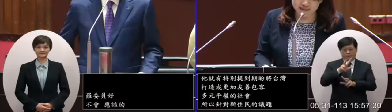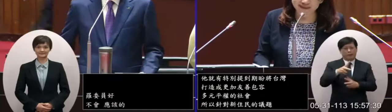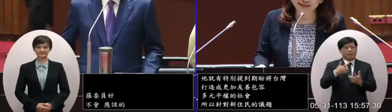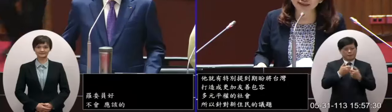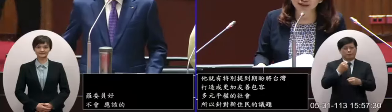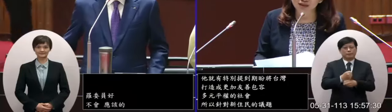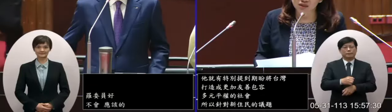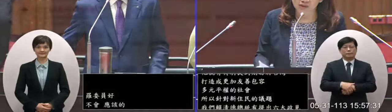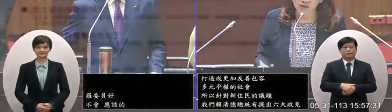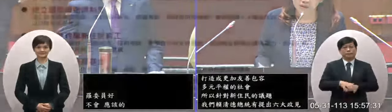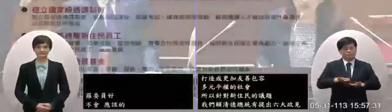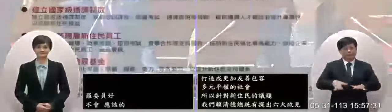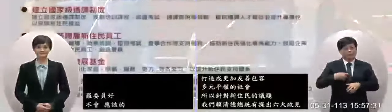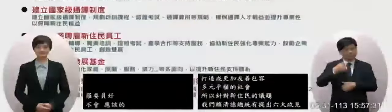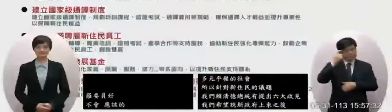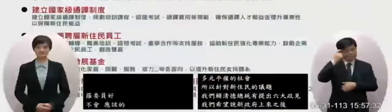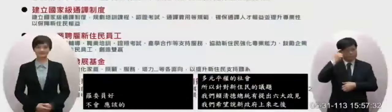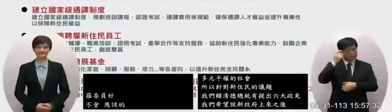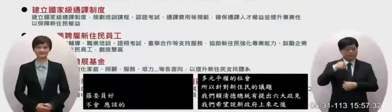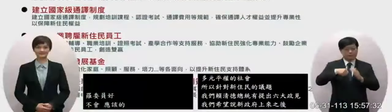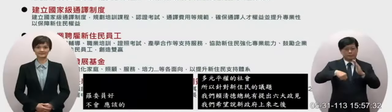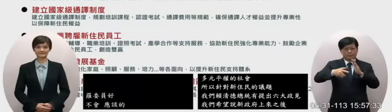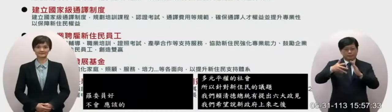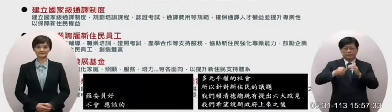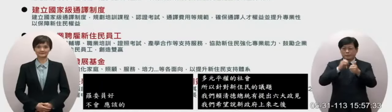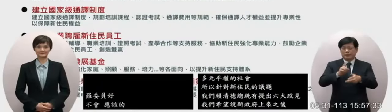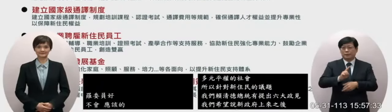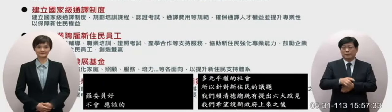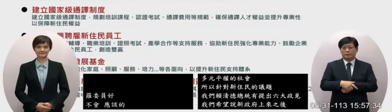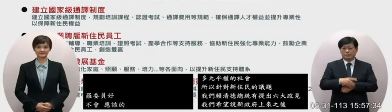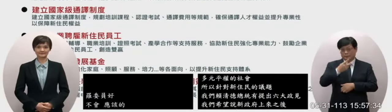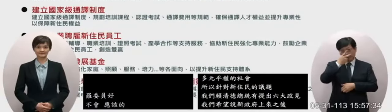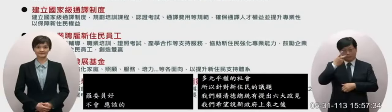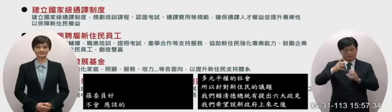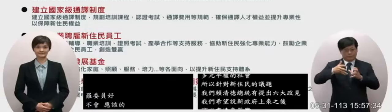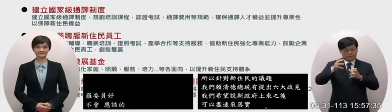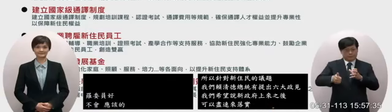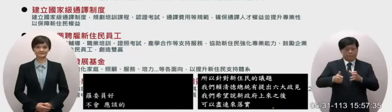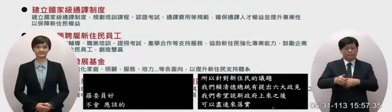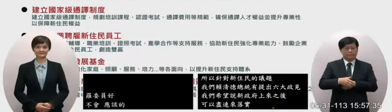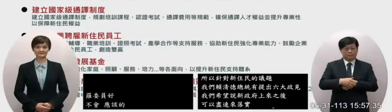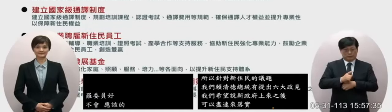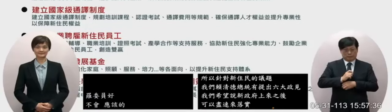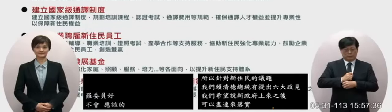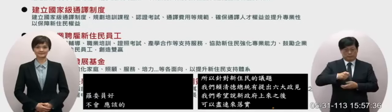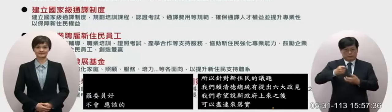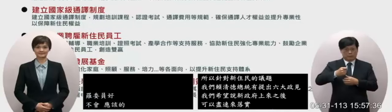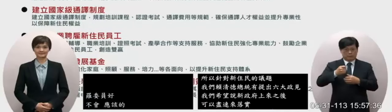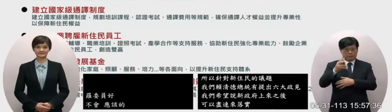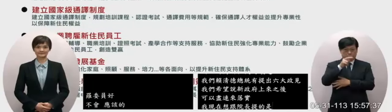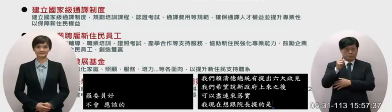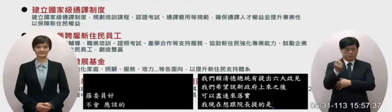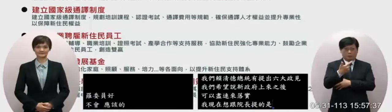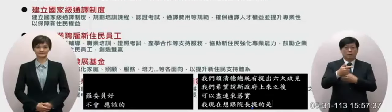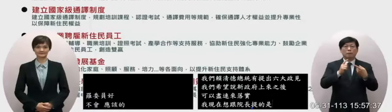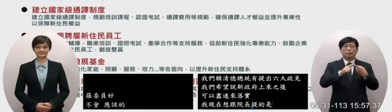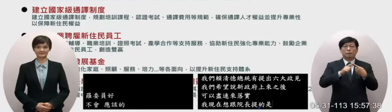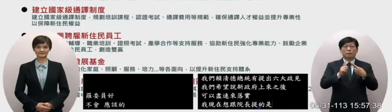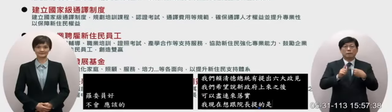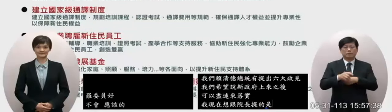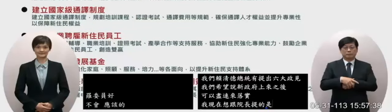那我现在呢，想要跟院长提的就是赖清德总统的这个六大政见。第一个呢，就